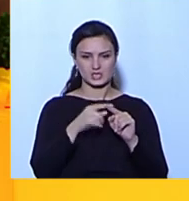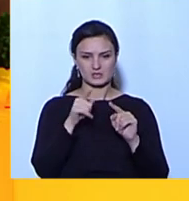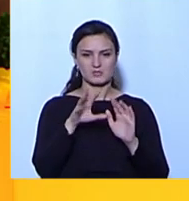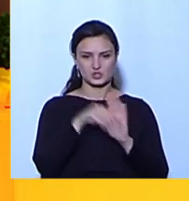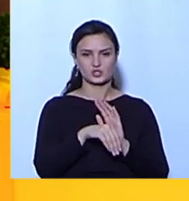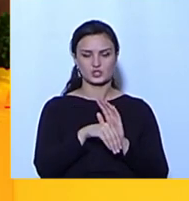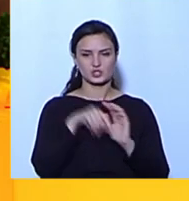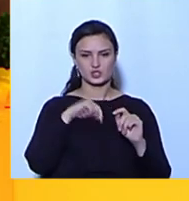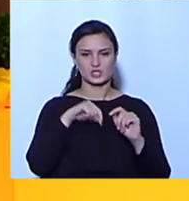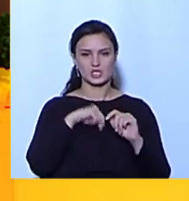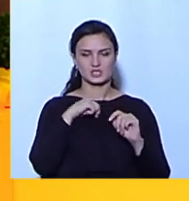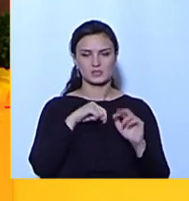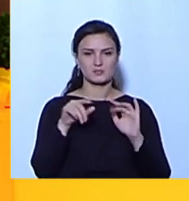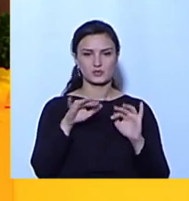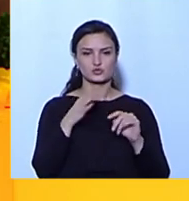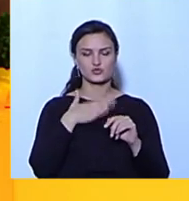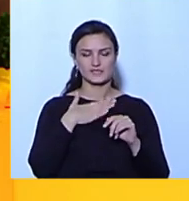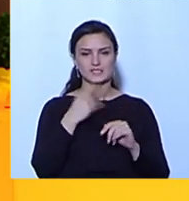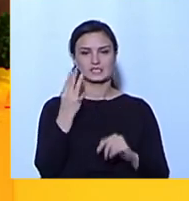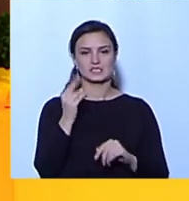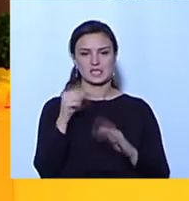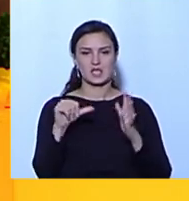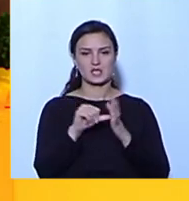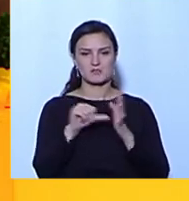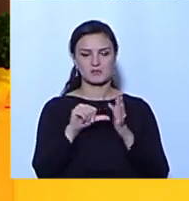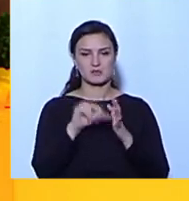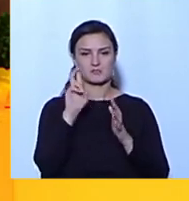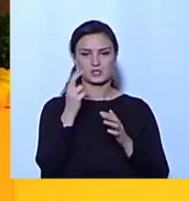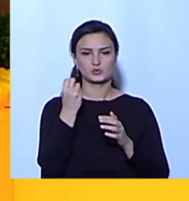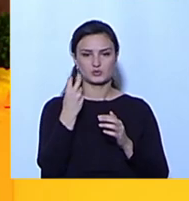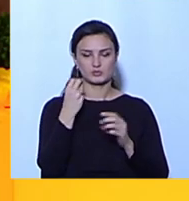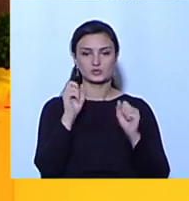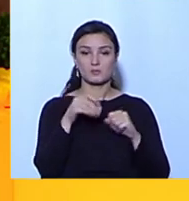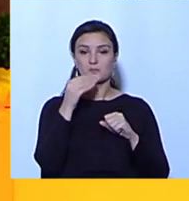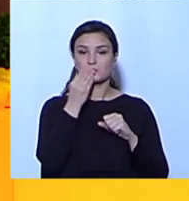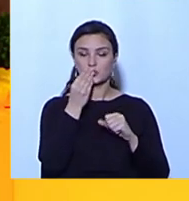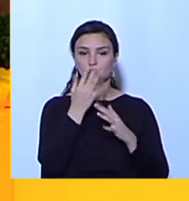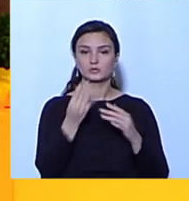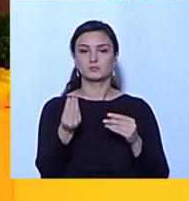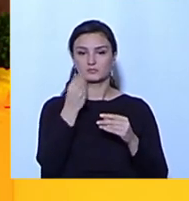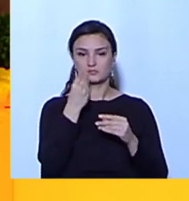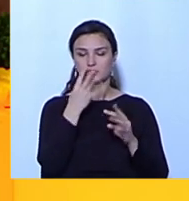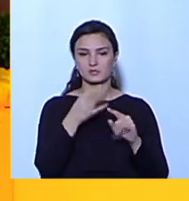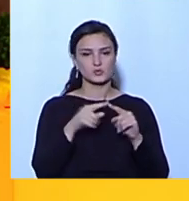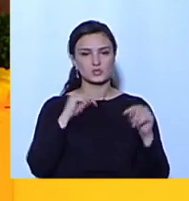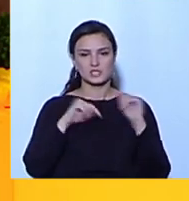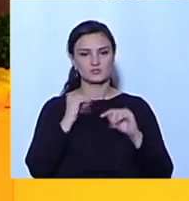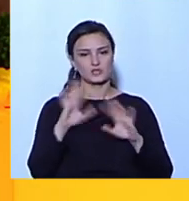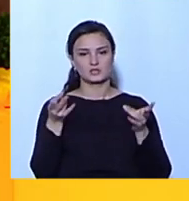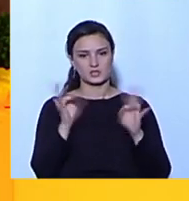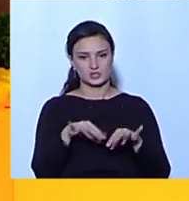ხდება შინაგანი ფაქტორის გამომუშვება. ჩვენი ცილა ეხმარება B12. შეიძლება პროდუქტი მივიღოთ, მაგრამ ეს არ დარჩეს